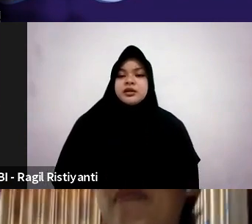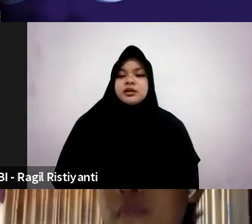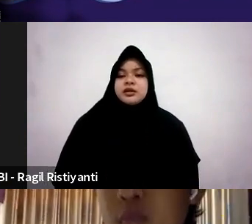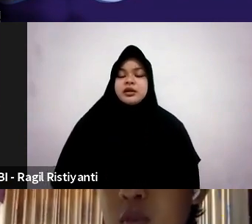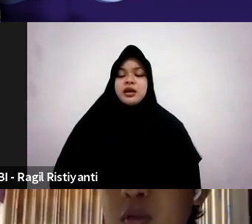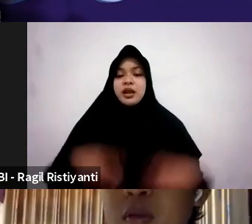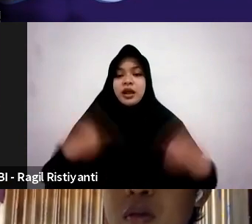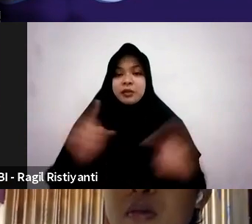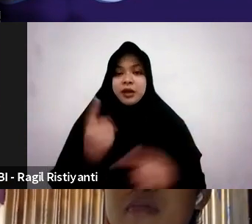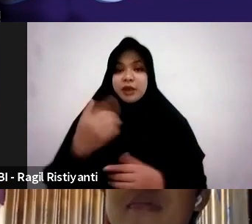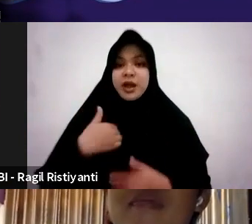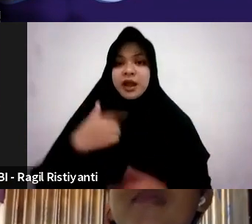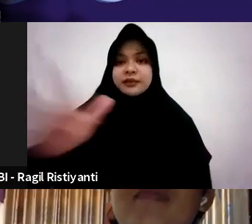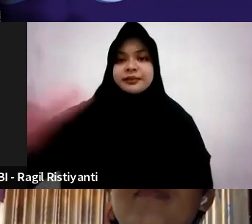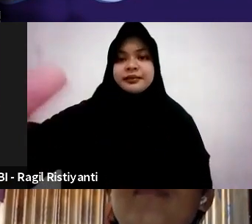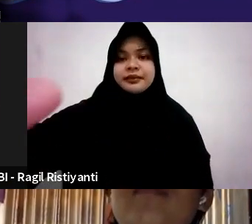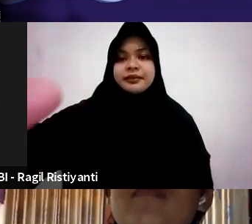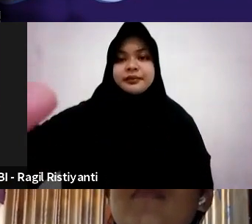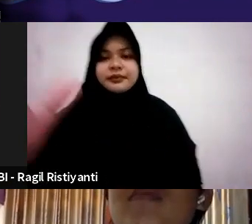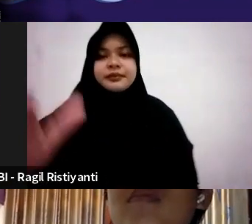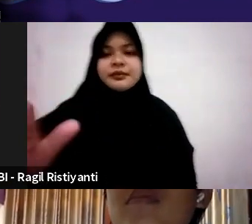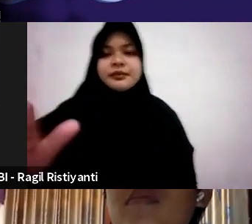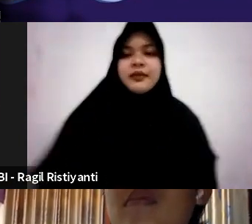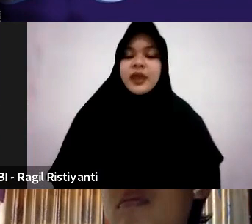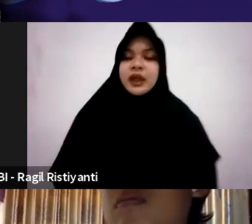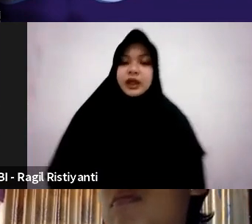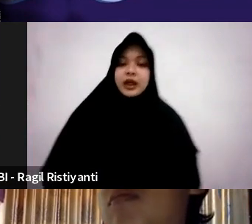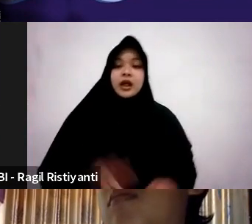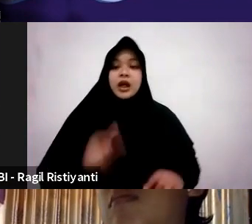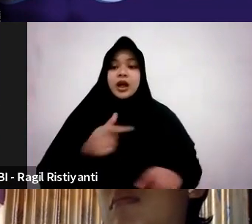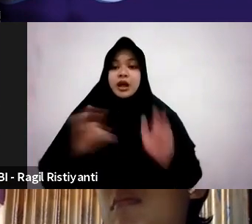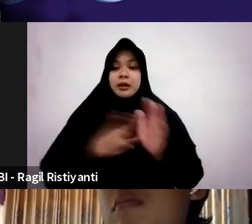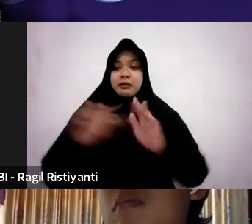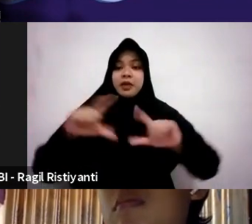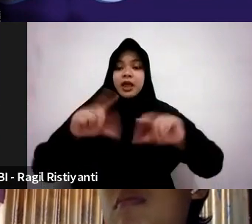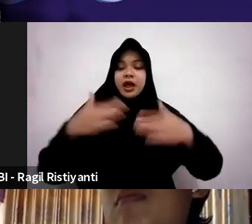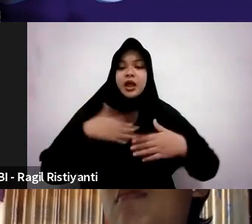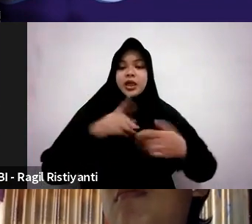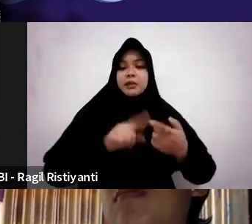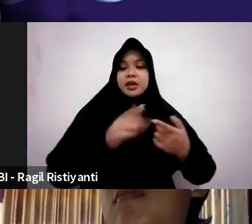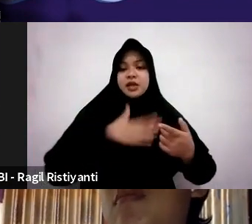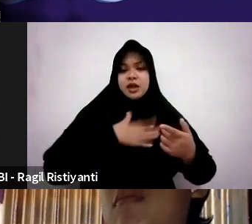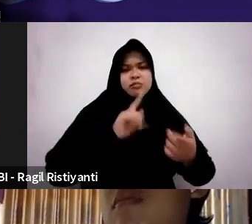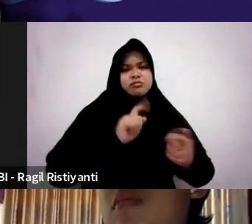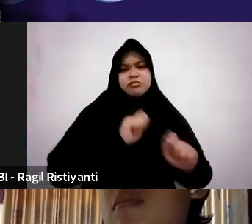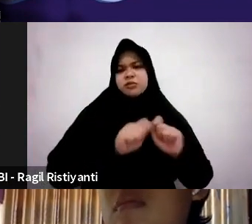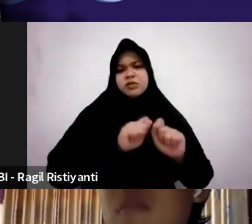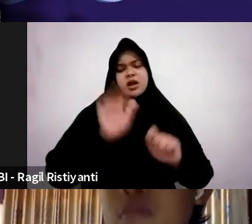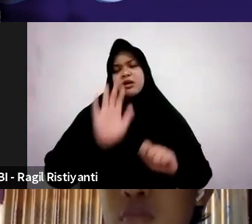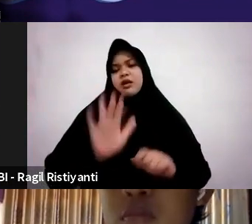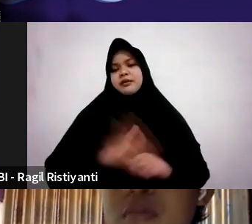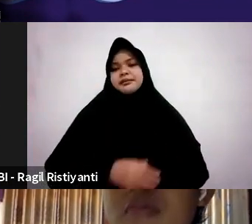kali saya anak kebetulan Mila dekatnya dengan yayasan Mitra netra diambil adalah teman saya dan saya bikin ya bikin aja gitu ya